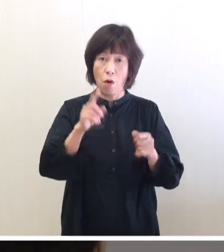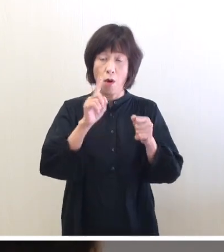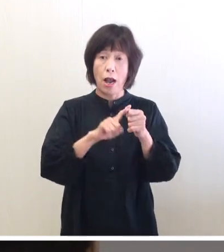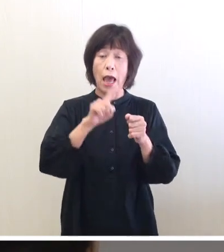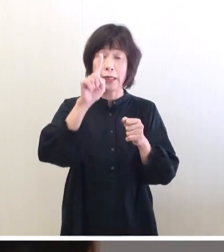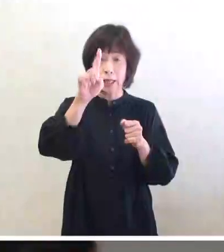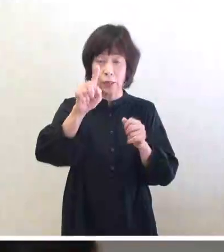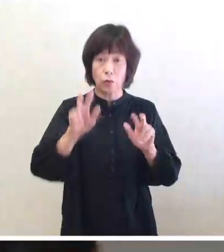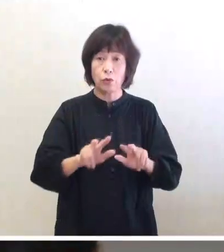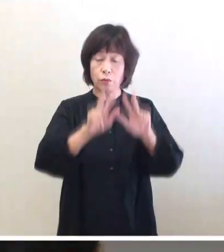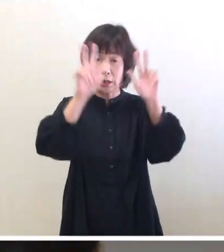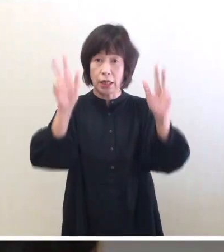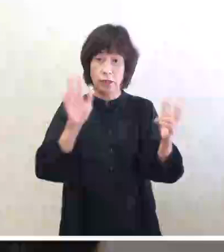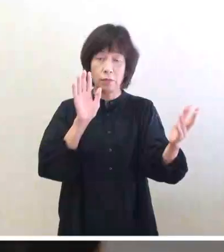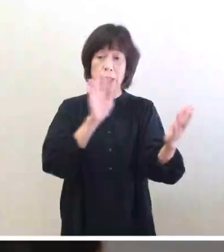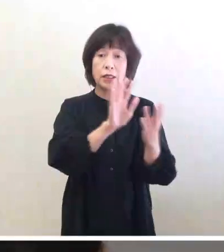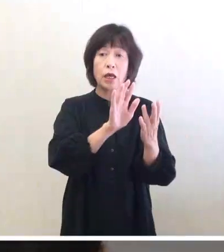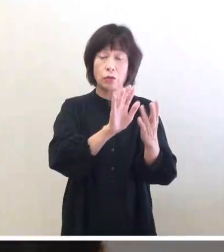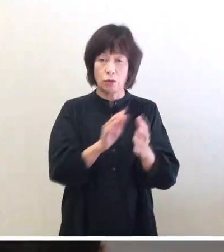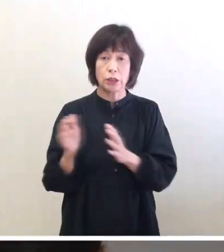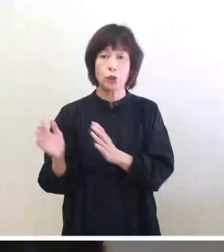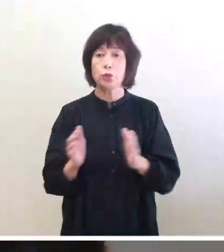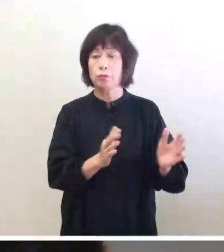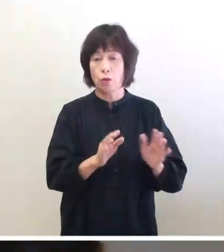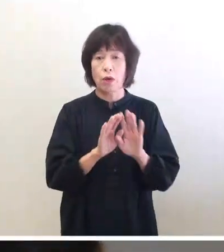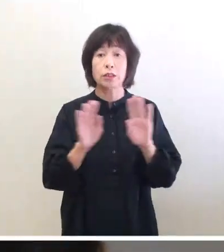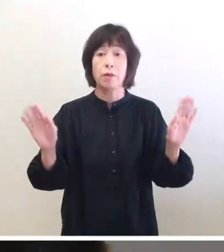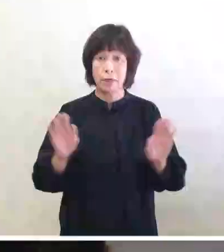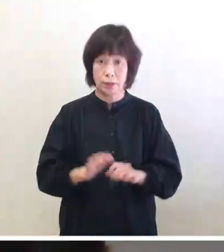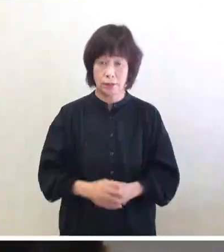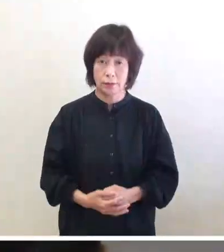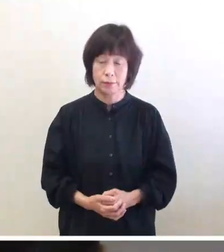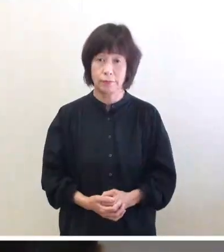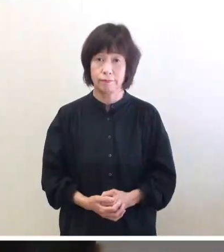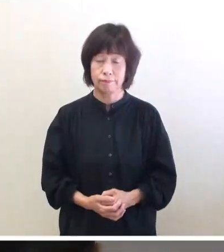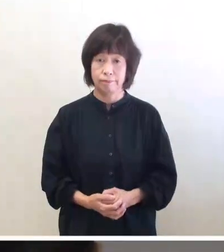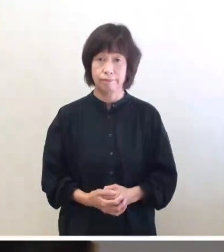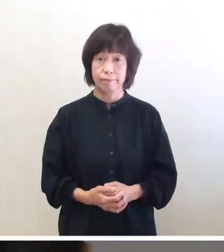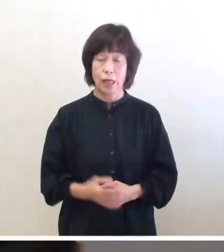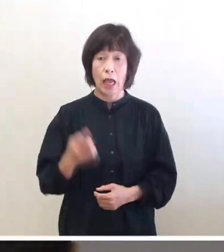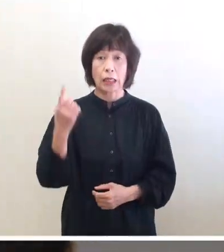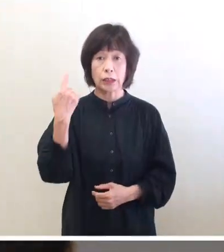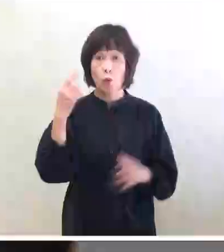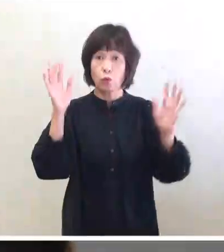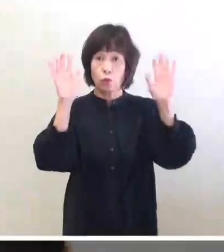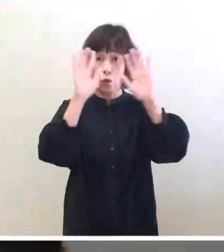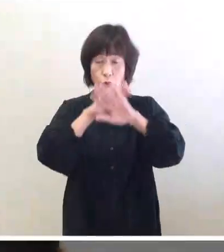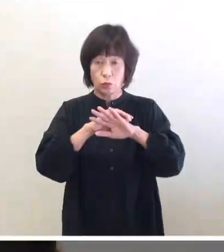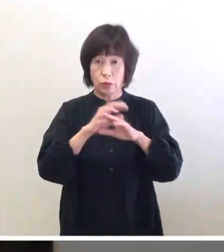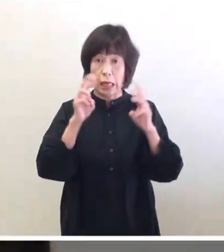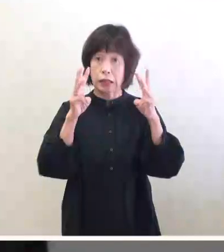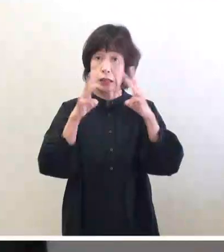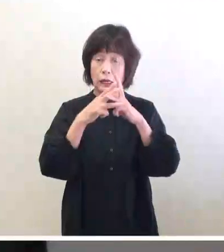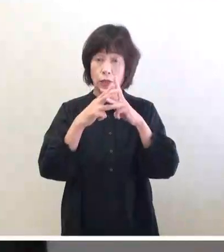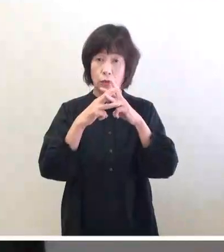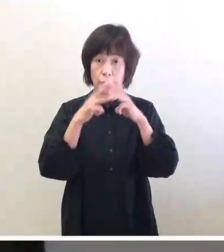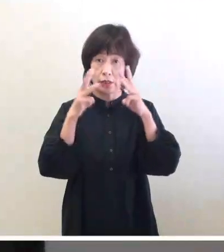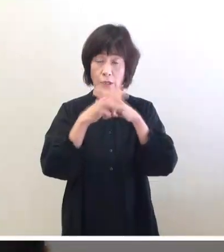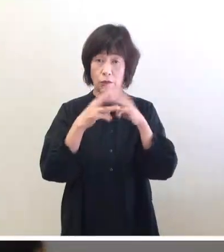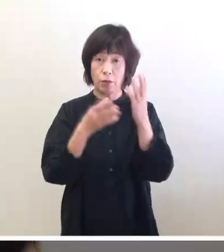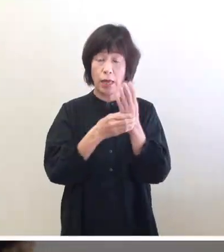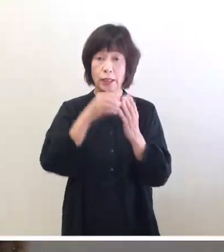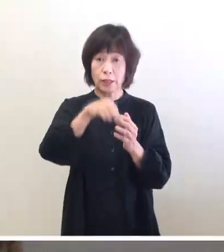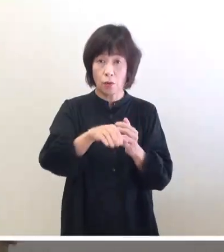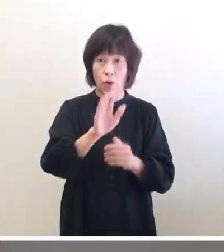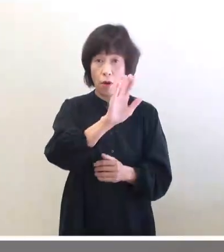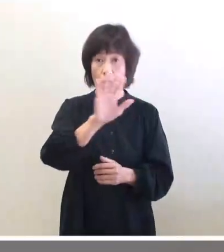ように進めます。でちょうど昨日の夜、三宮駅のデッキ